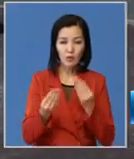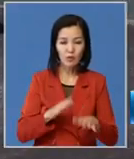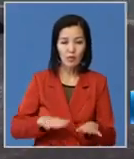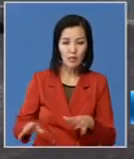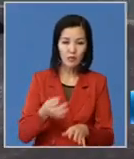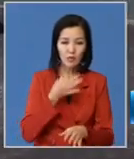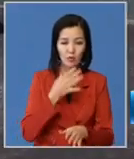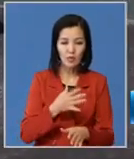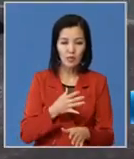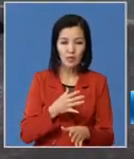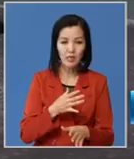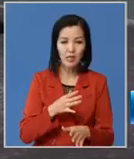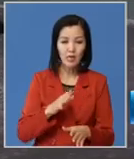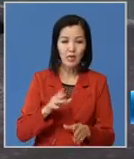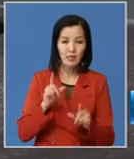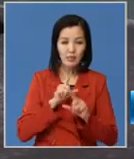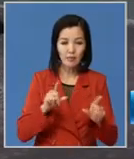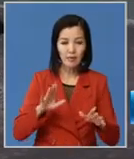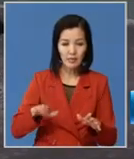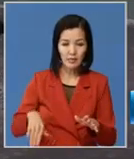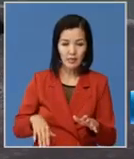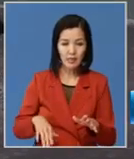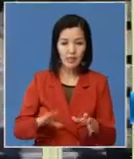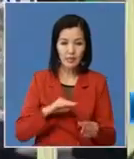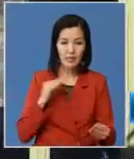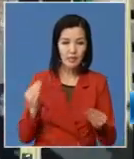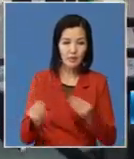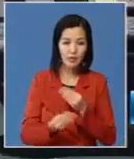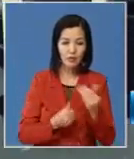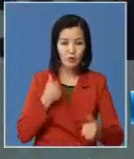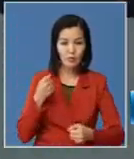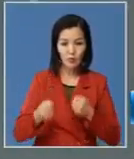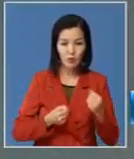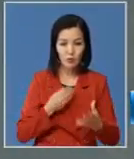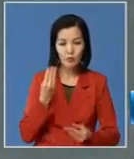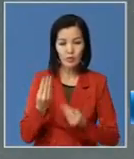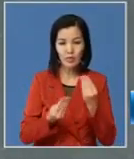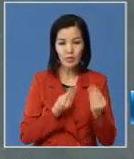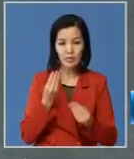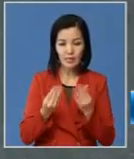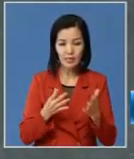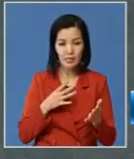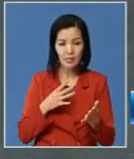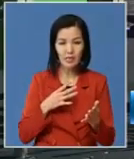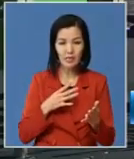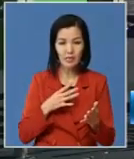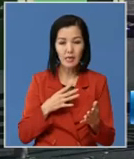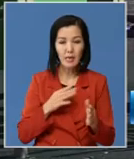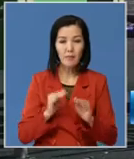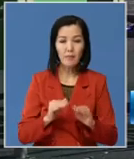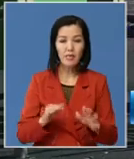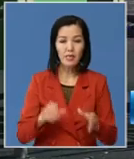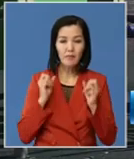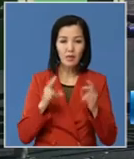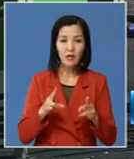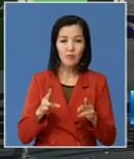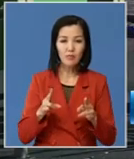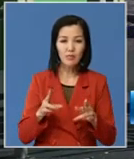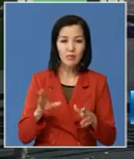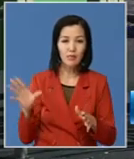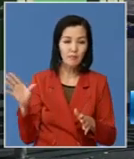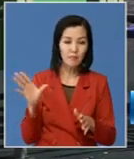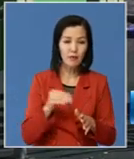өзі қолына толық тимейді. Несиенің қайтарымы ұсталып, 10 000 ғана қалады екен. Соны пәтерақыға береді. Азық түлік пен